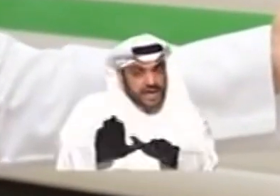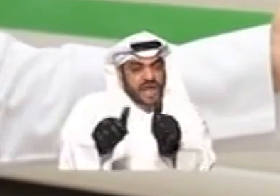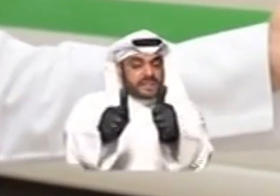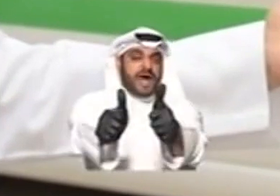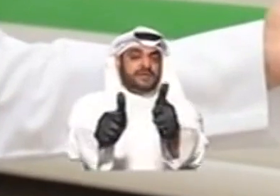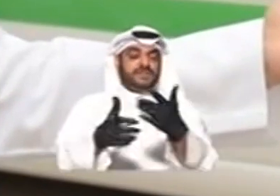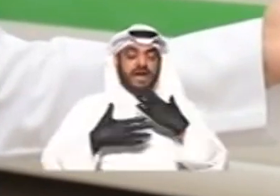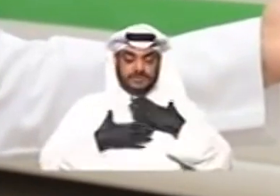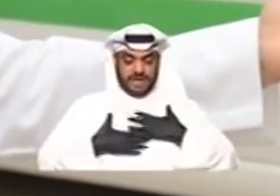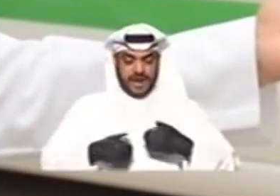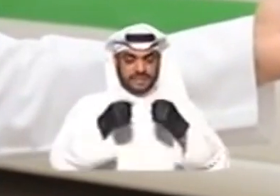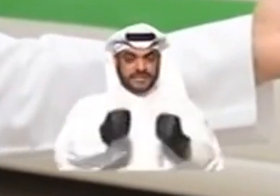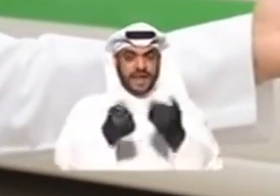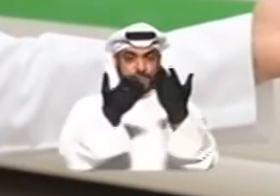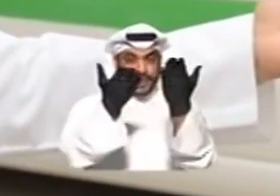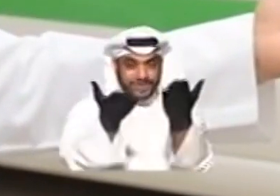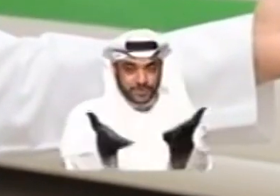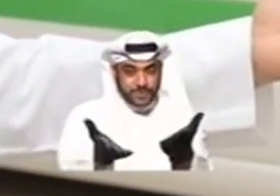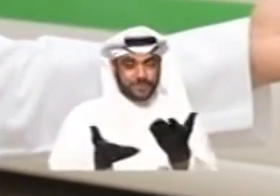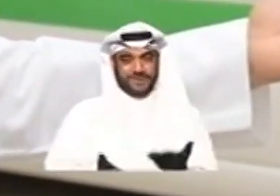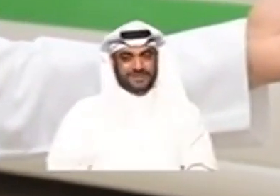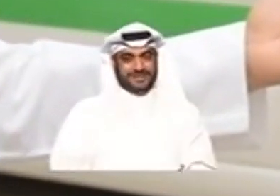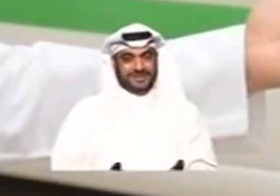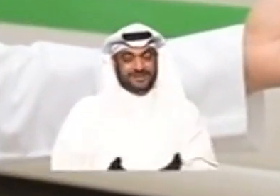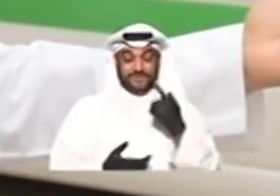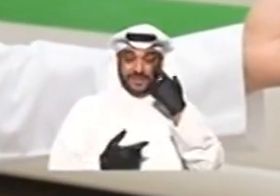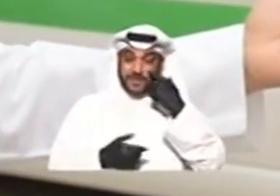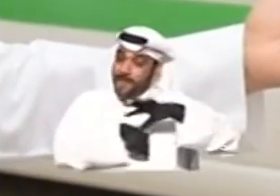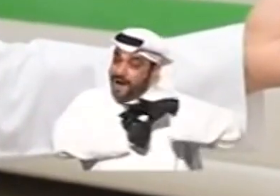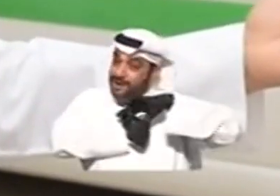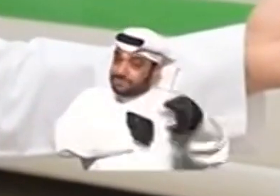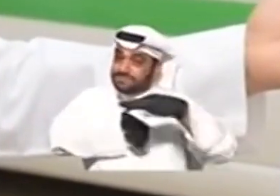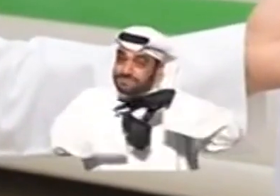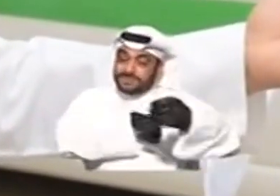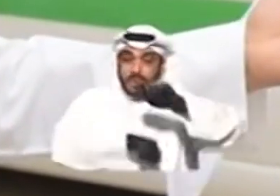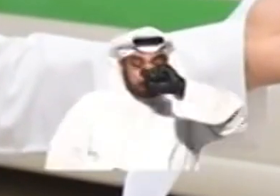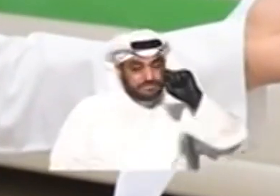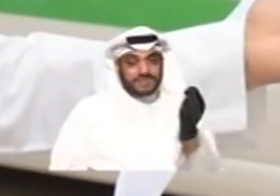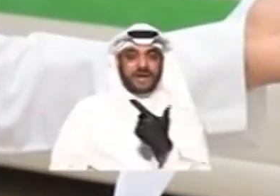وسلامتهم والحرص على يعني عدم تفشي الأمراض في المجتمع.